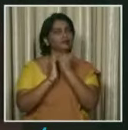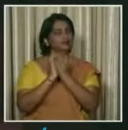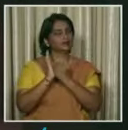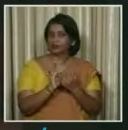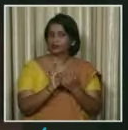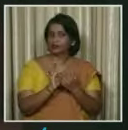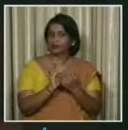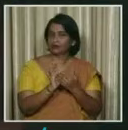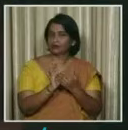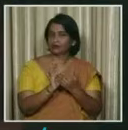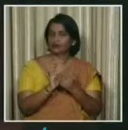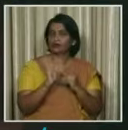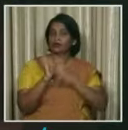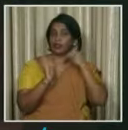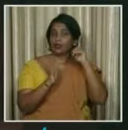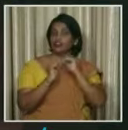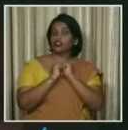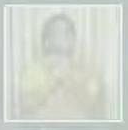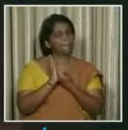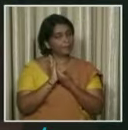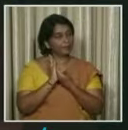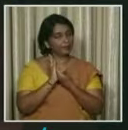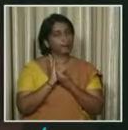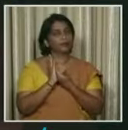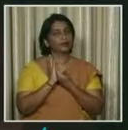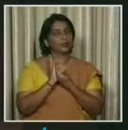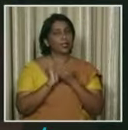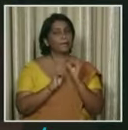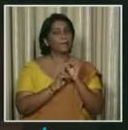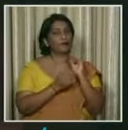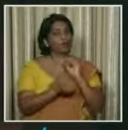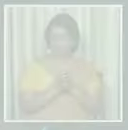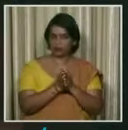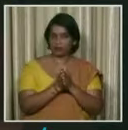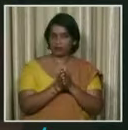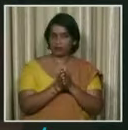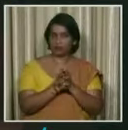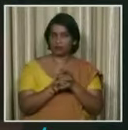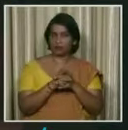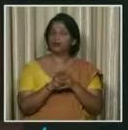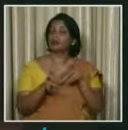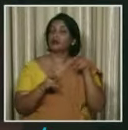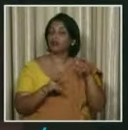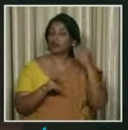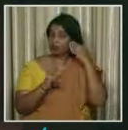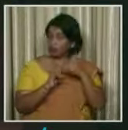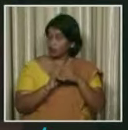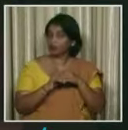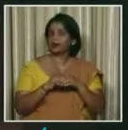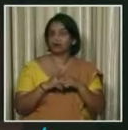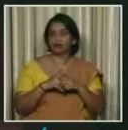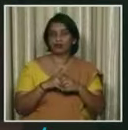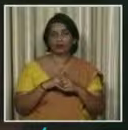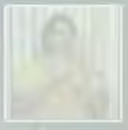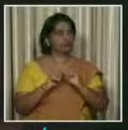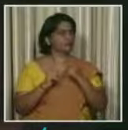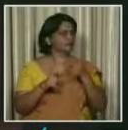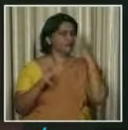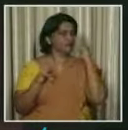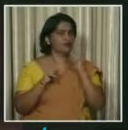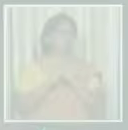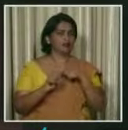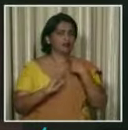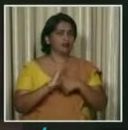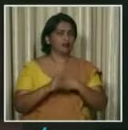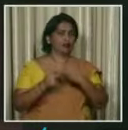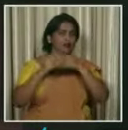ඉදිරිපත් කරන්න ජාතික රැකියා ප්‍රතිපත්තියක් පෞද්ගලික අංශයත් සම්බන්ධ කරගත්. ඒක පිළිබඳව ඔබතුමා සම්පූර්ණ රට